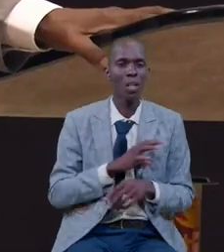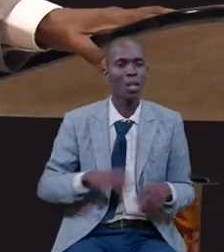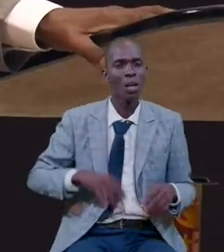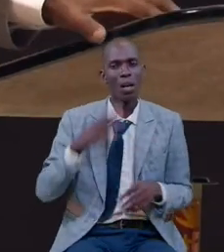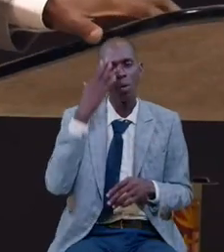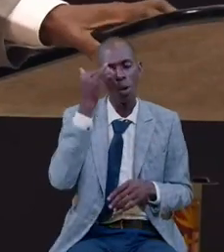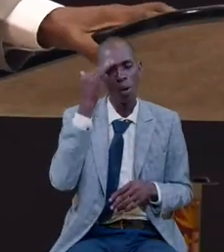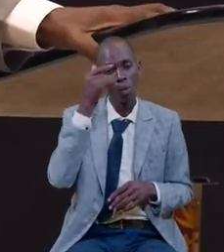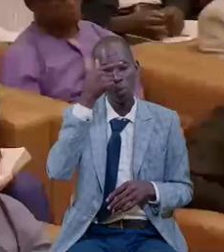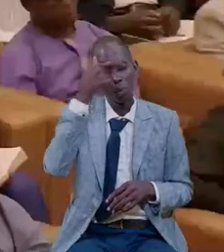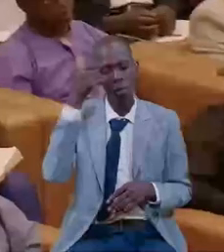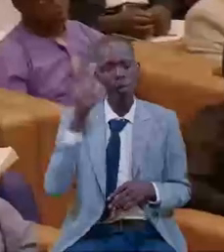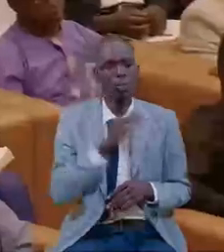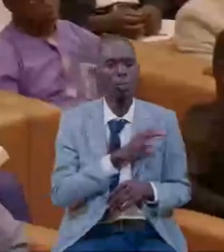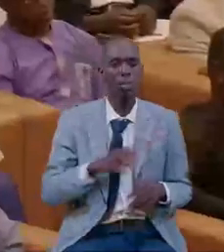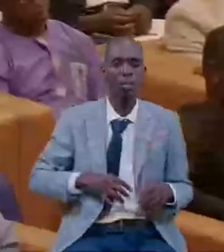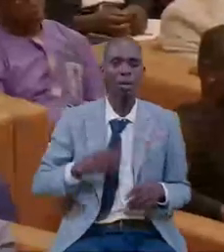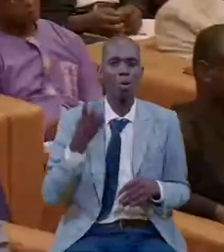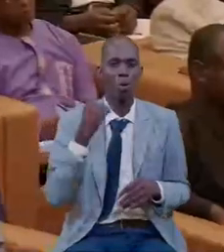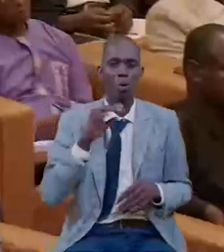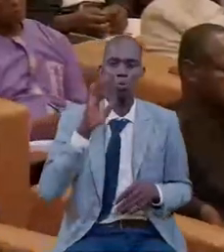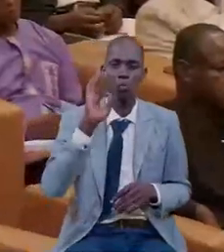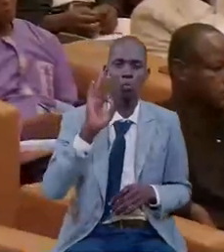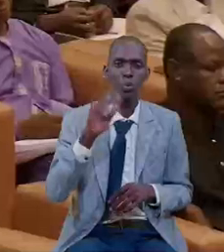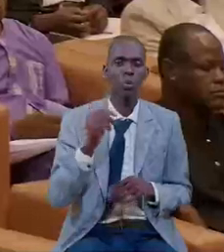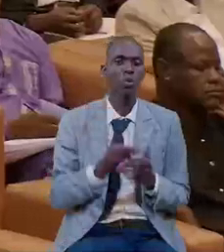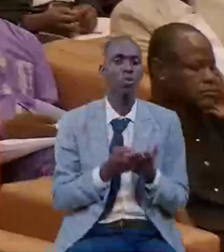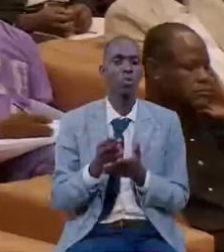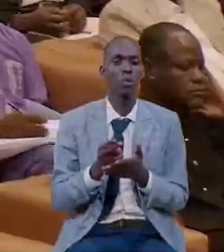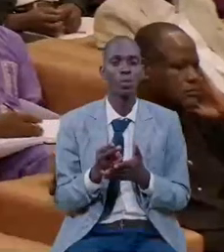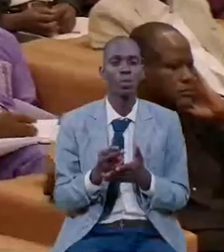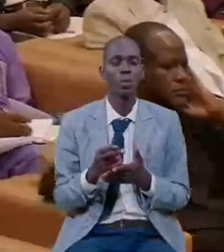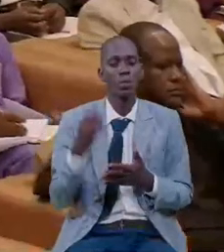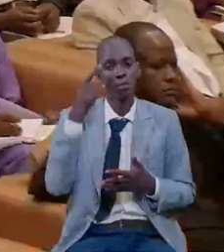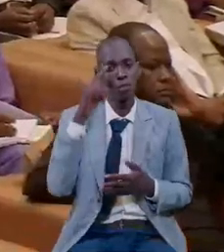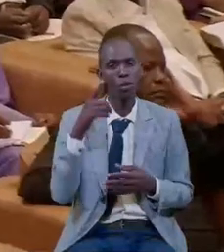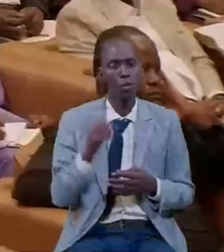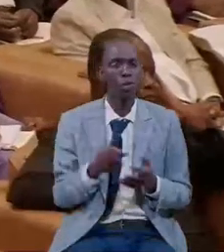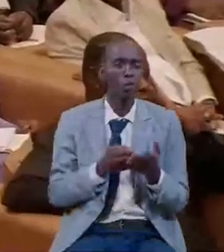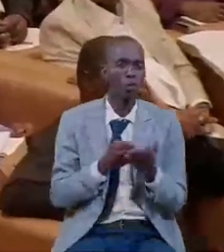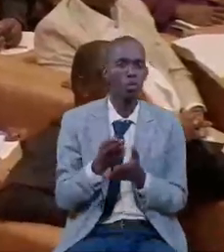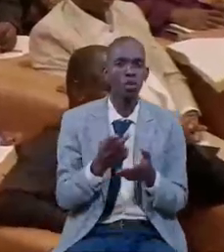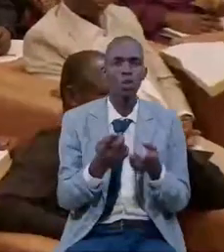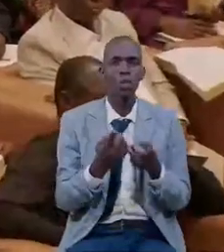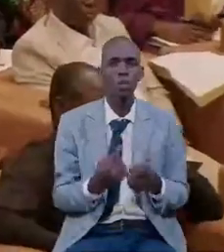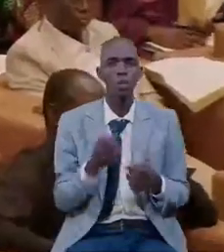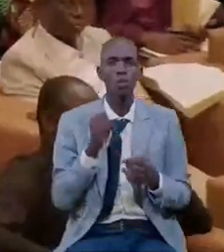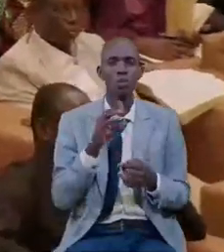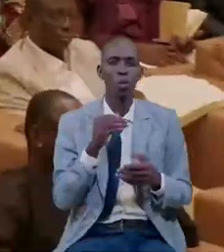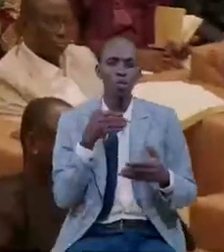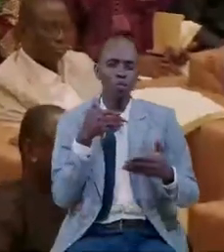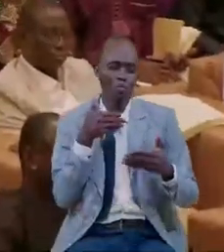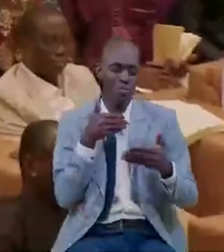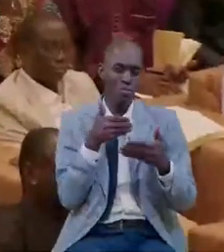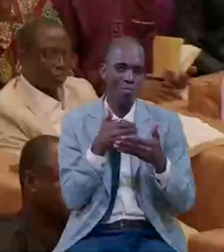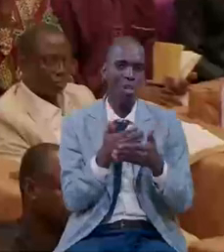et se sont moqués de lui. Pourquoi? Parce qu'il leur disait la vérité. Mais la vérité